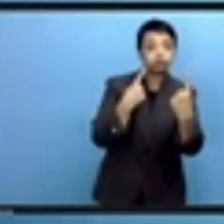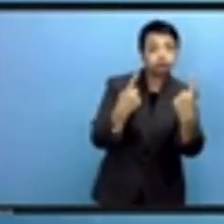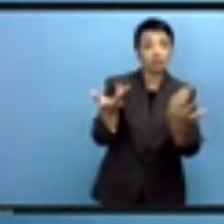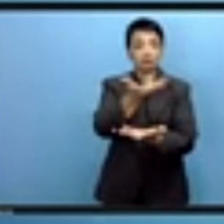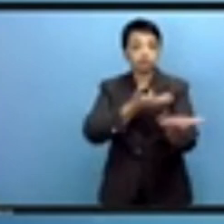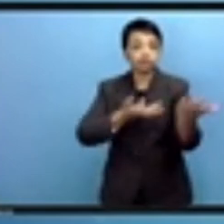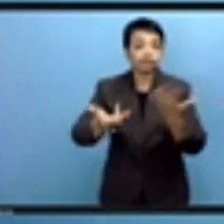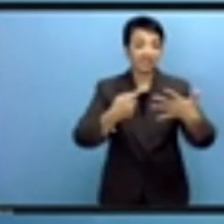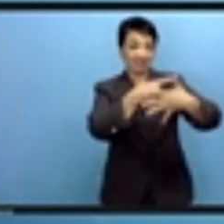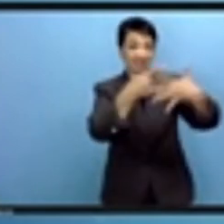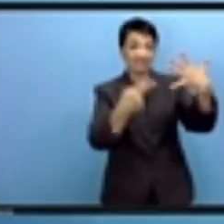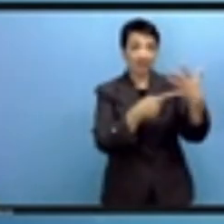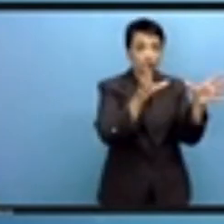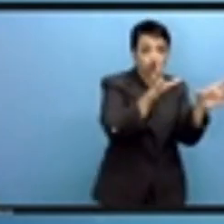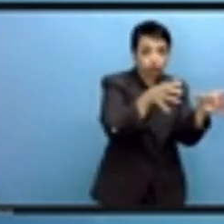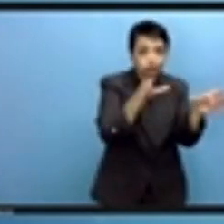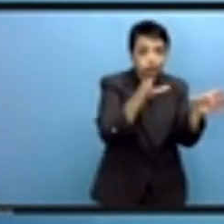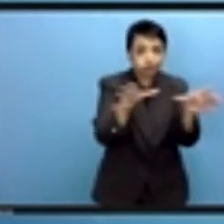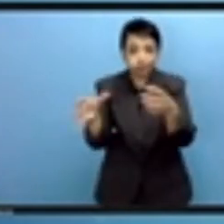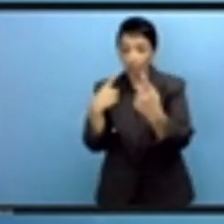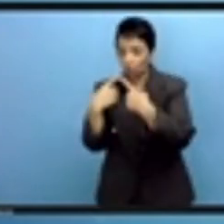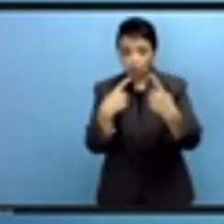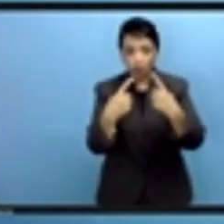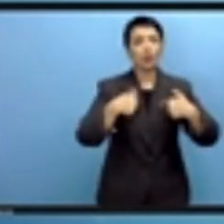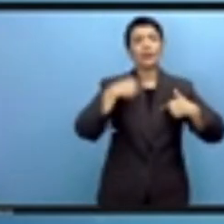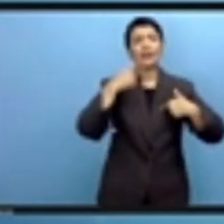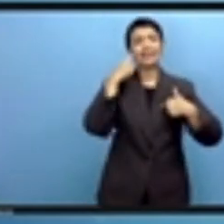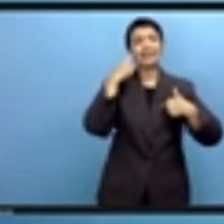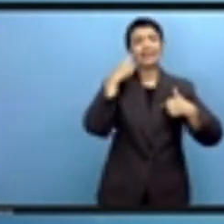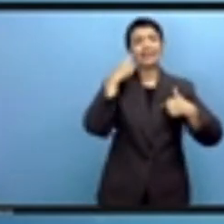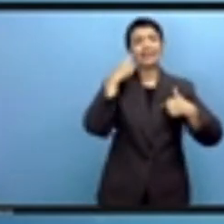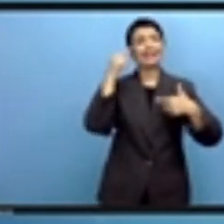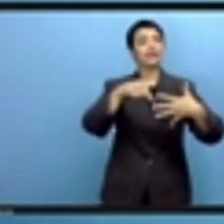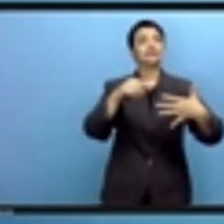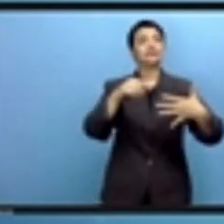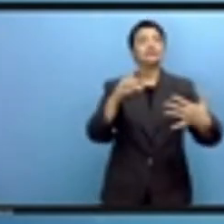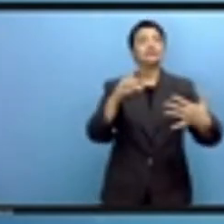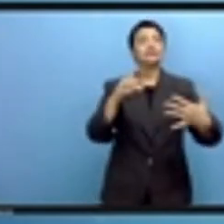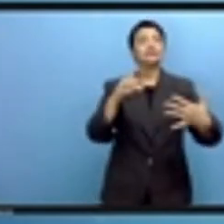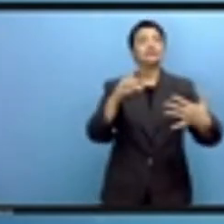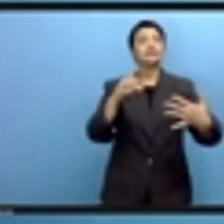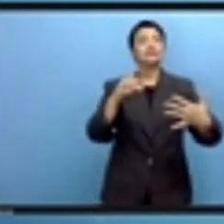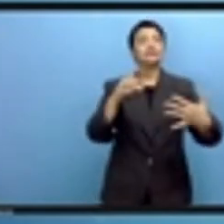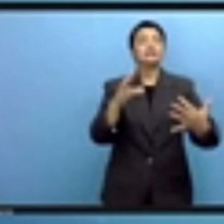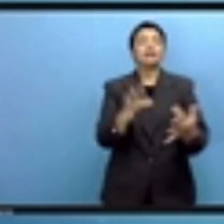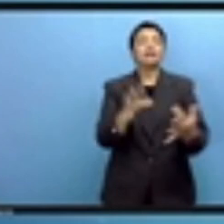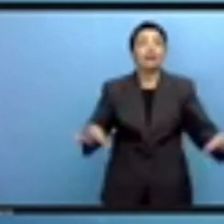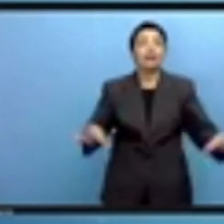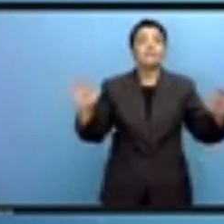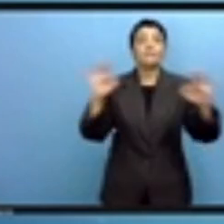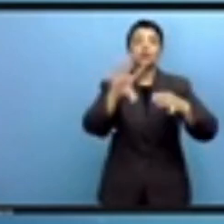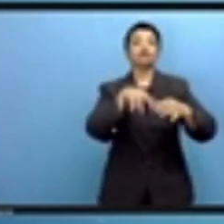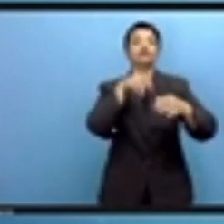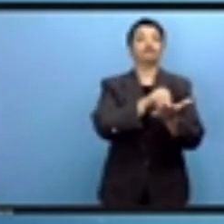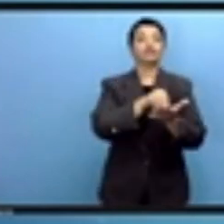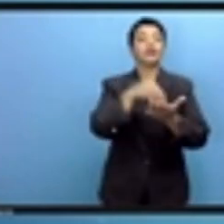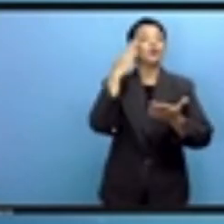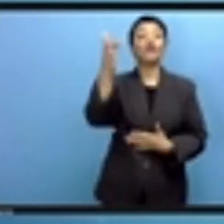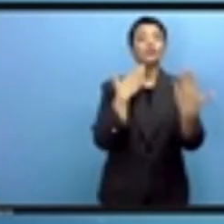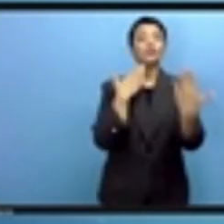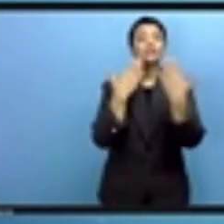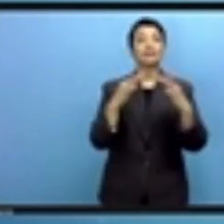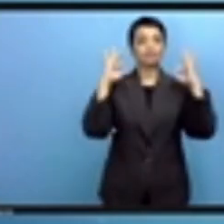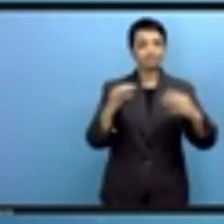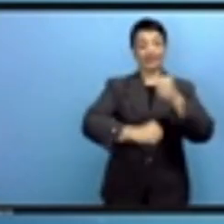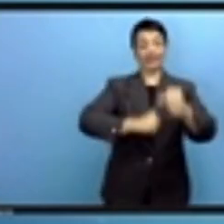过我们的讨论，它会作为未来峰会，在